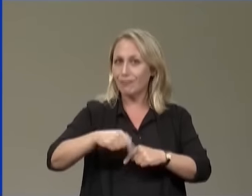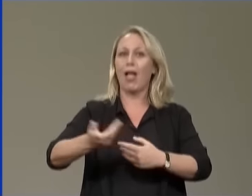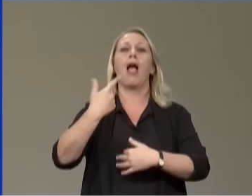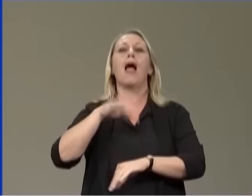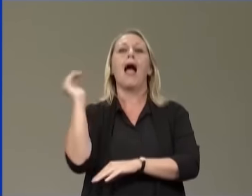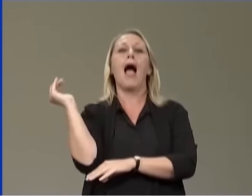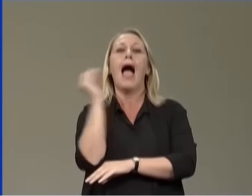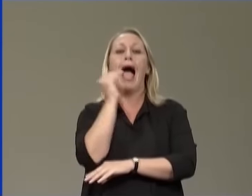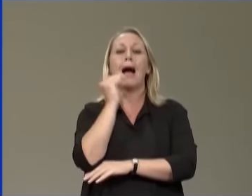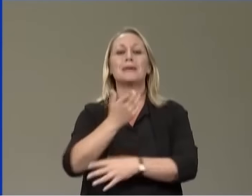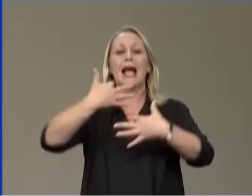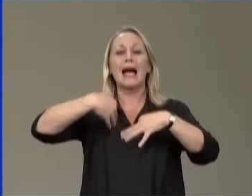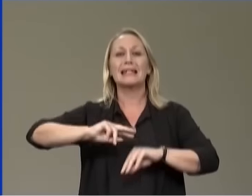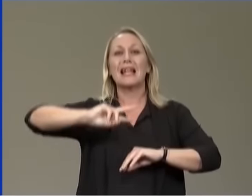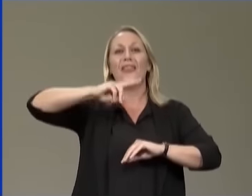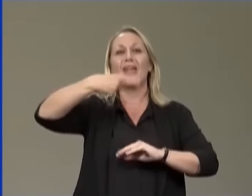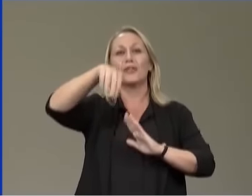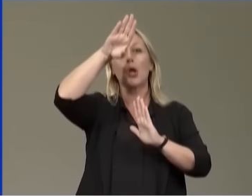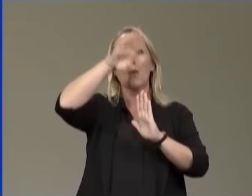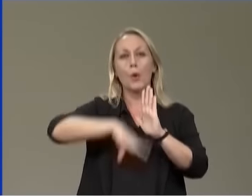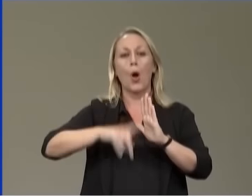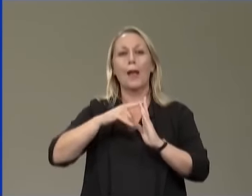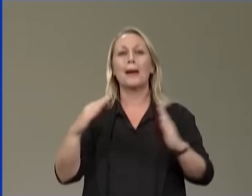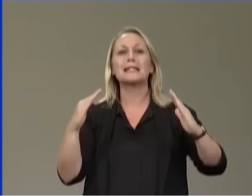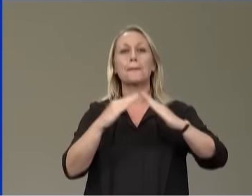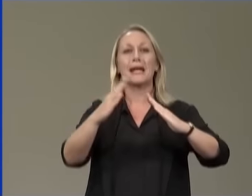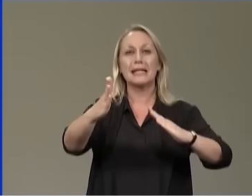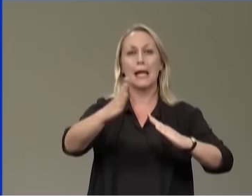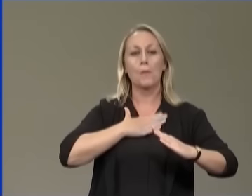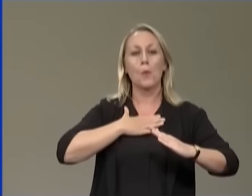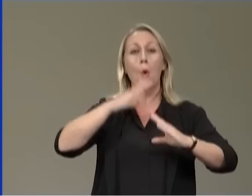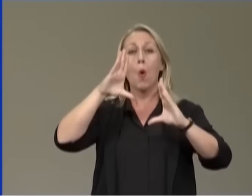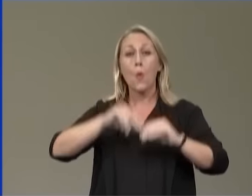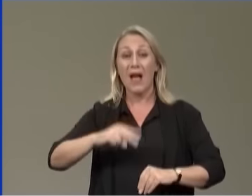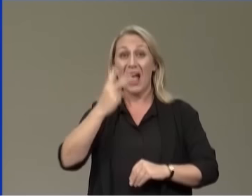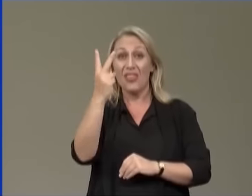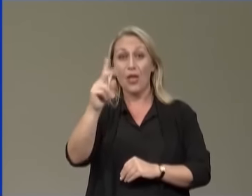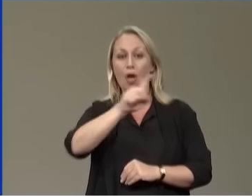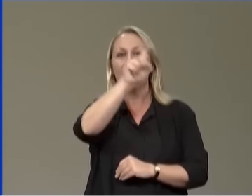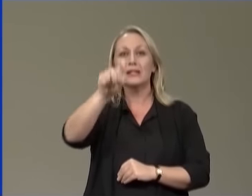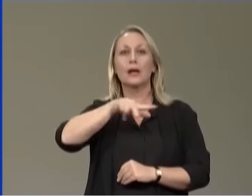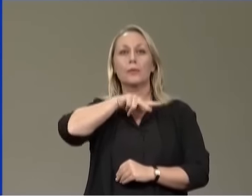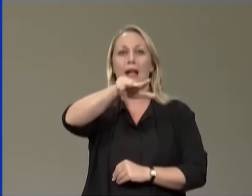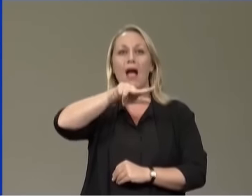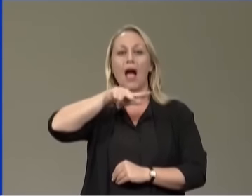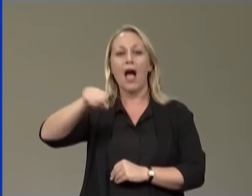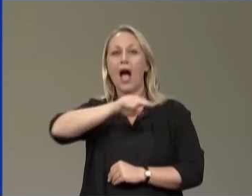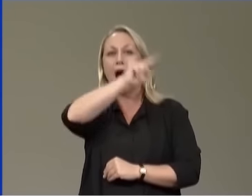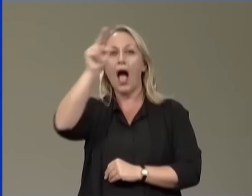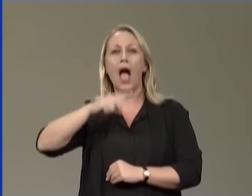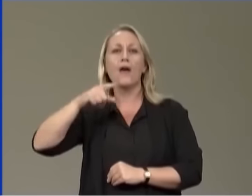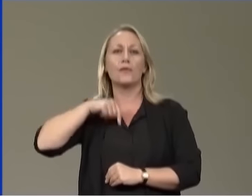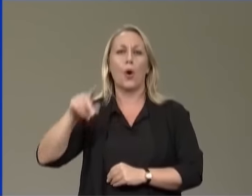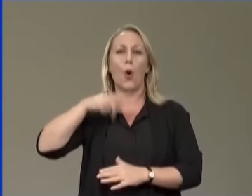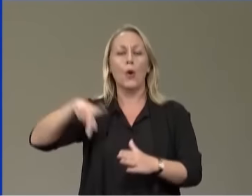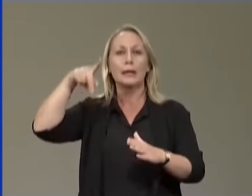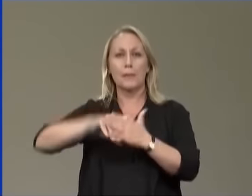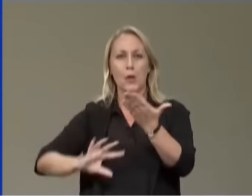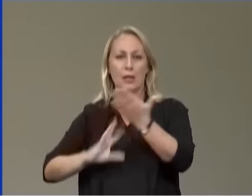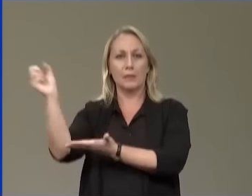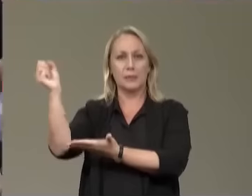άμεσα το δεύτερο πρόγραμμα «Σπίτι μου» ύψους 2 δισεκατομμυρίων ευρώ με πόρους από το Ταμείο